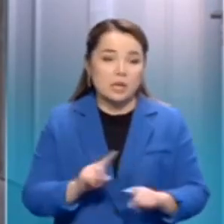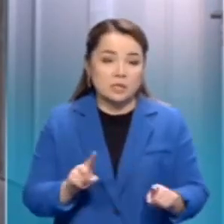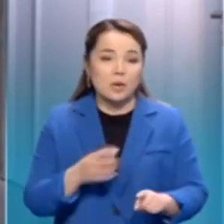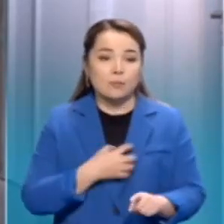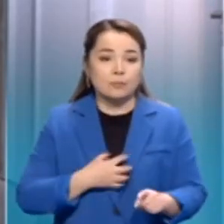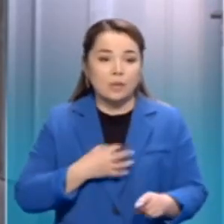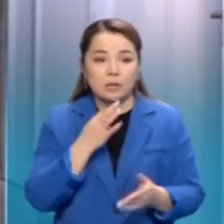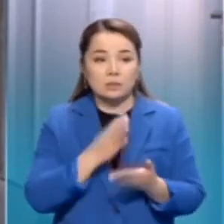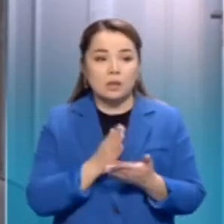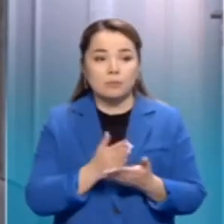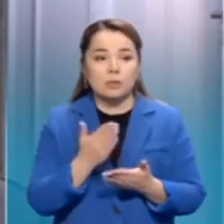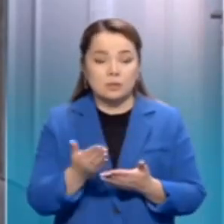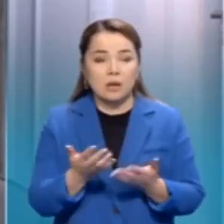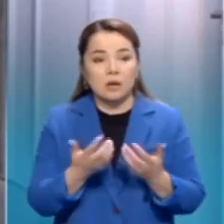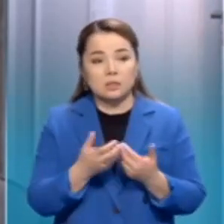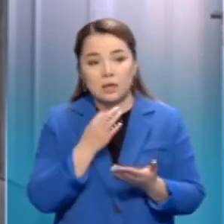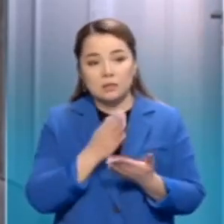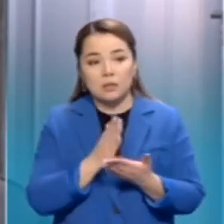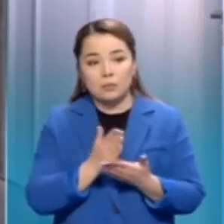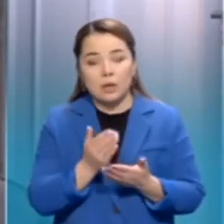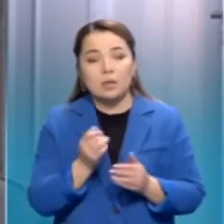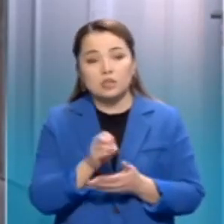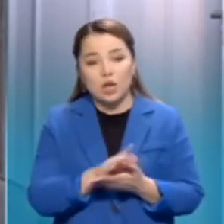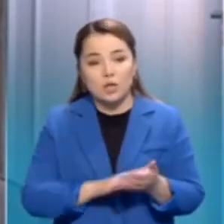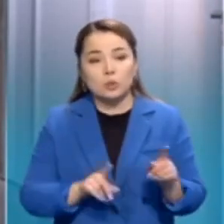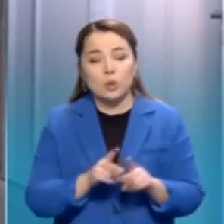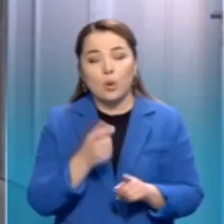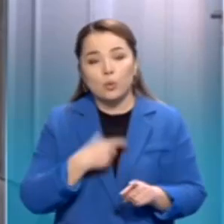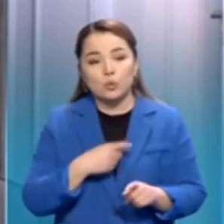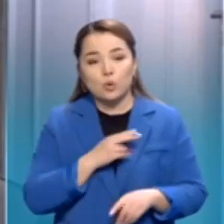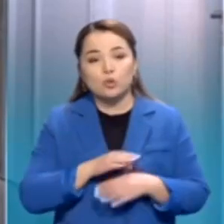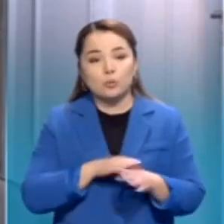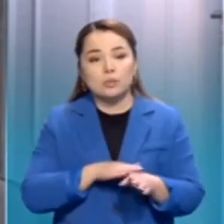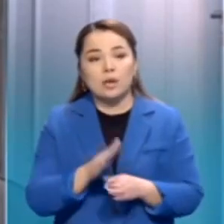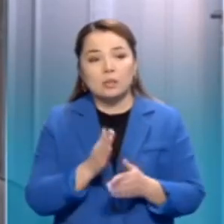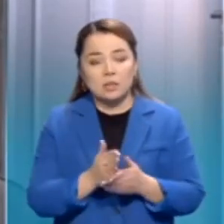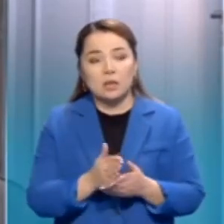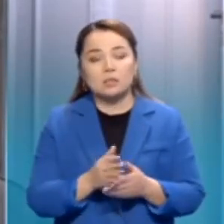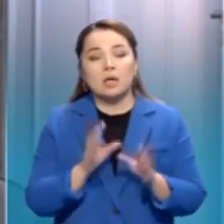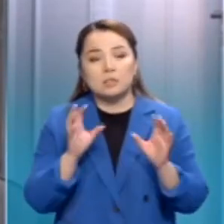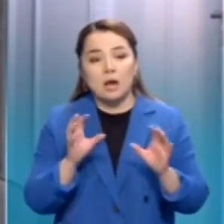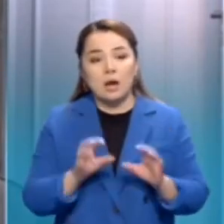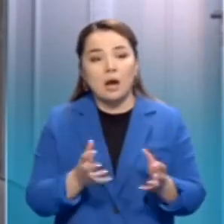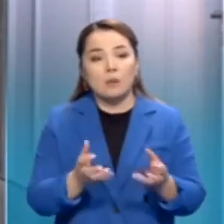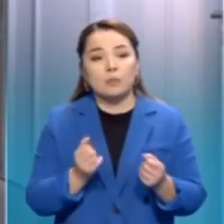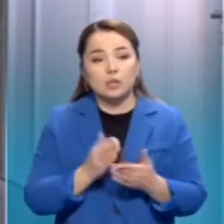де есептей отырып, әрі қарай біздің өзіміздің жұмысымызда, әсіресе заң